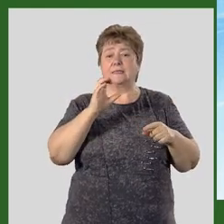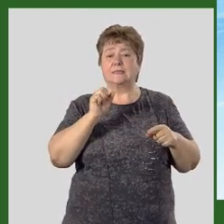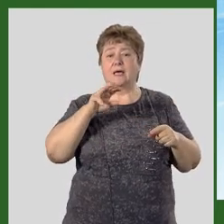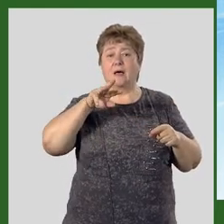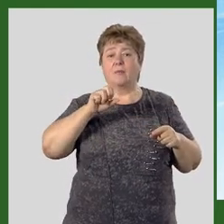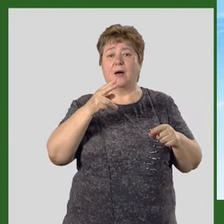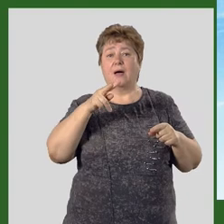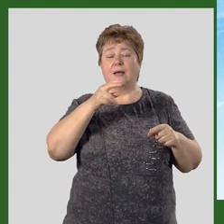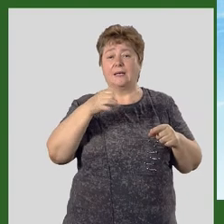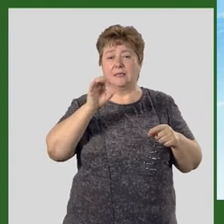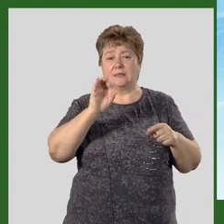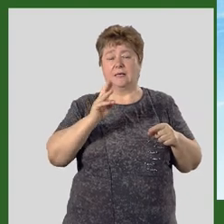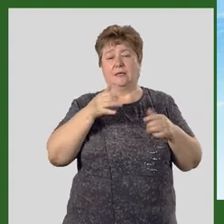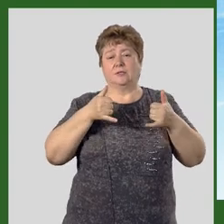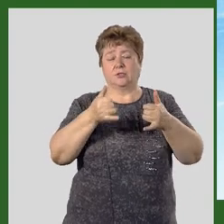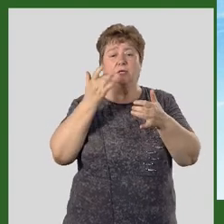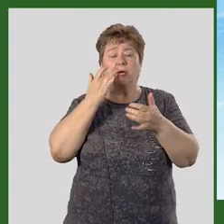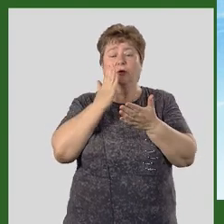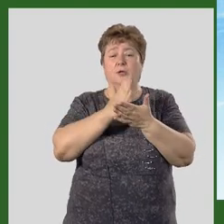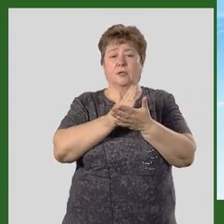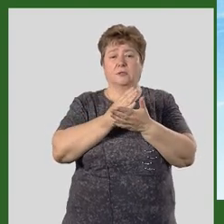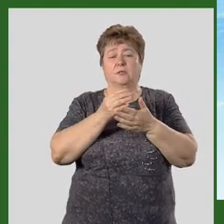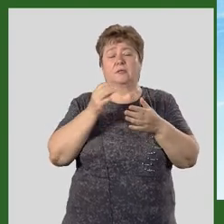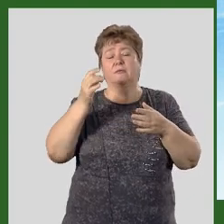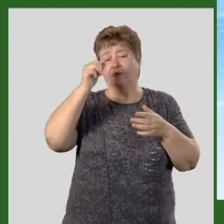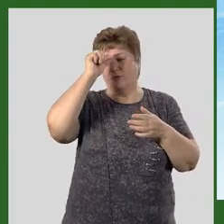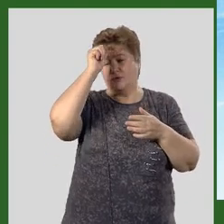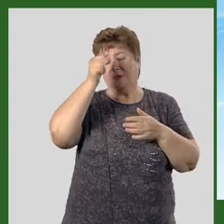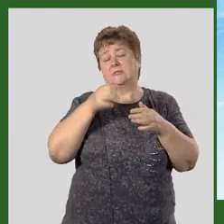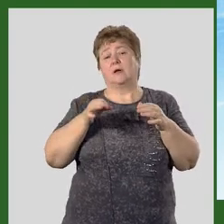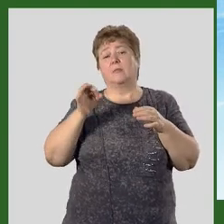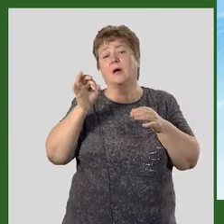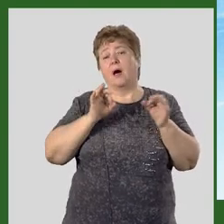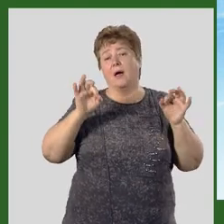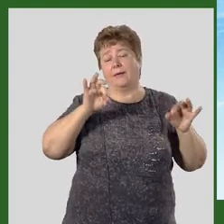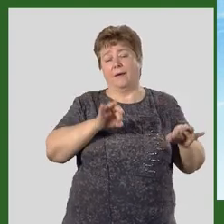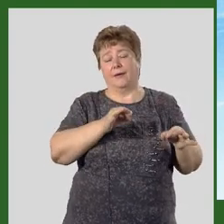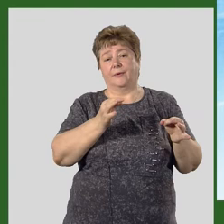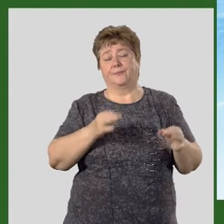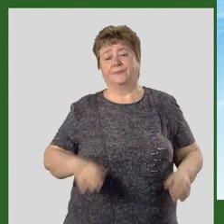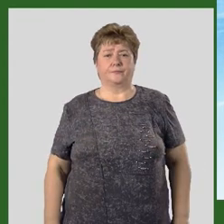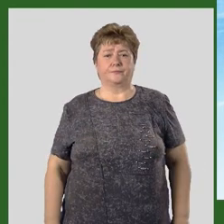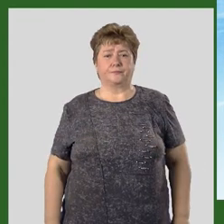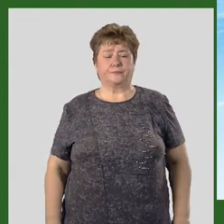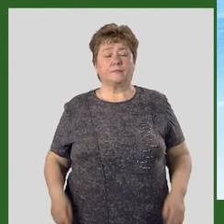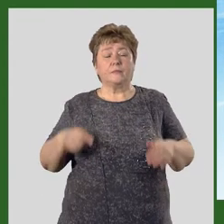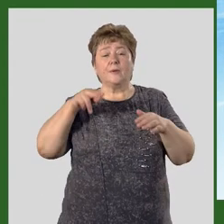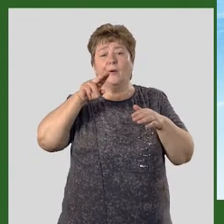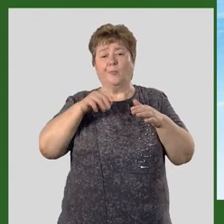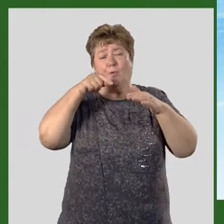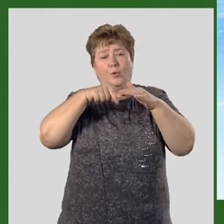Сомалийское течение, которое находится в Индийском океане. По